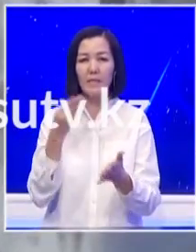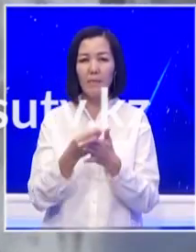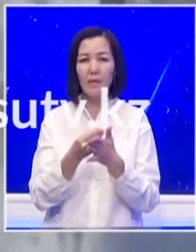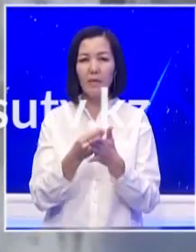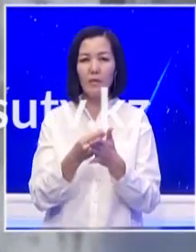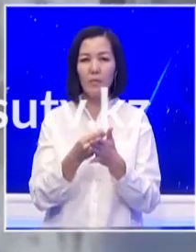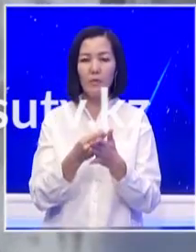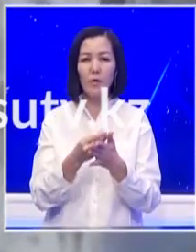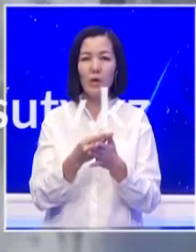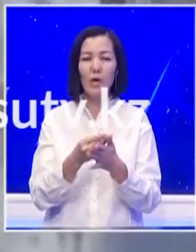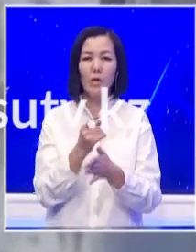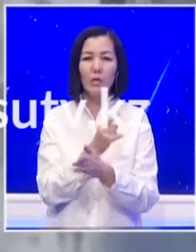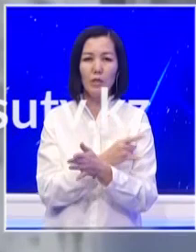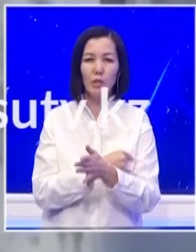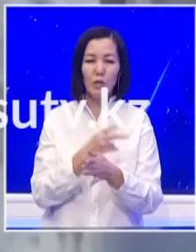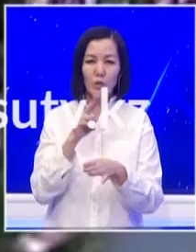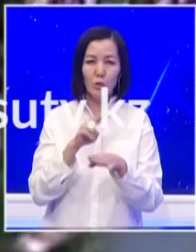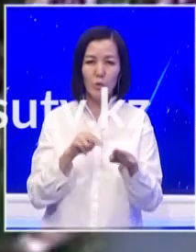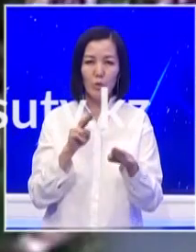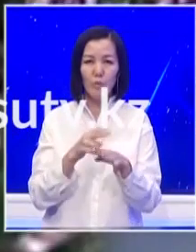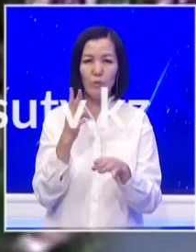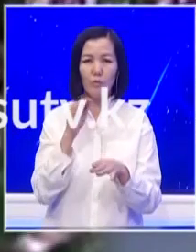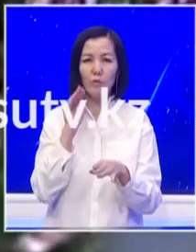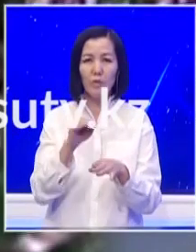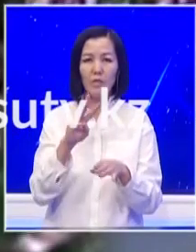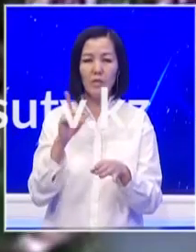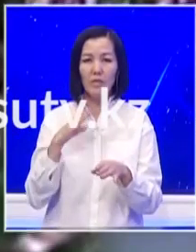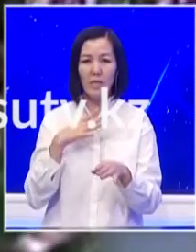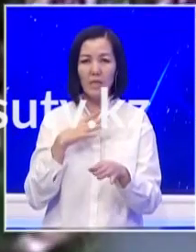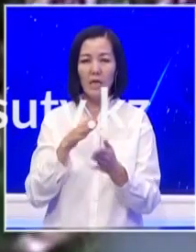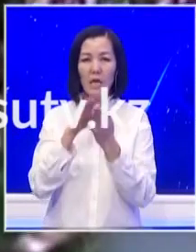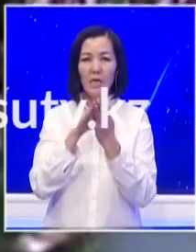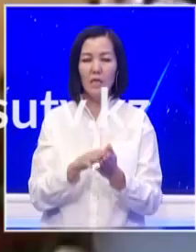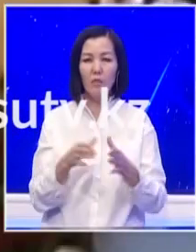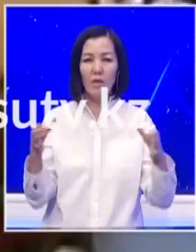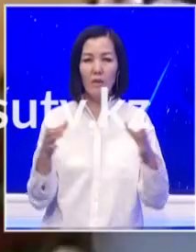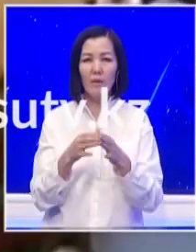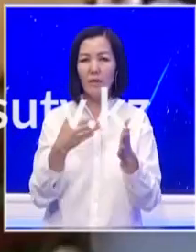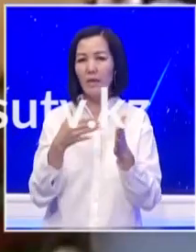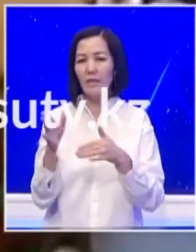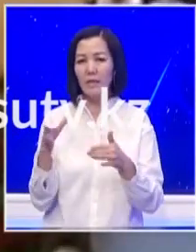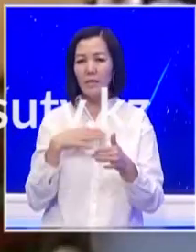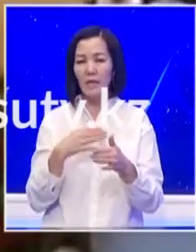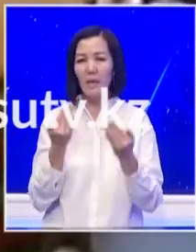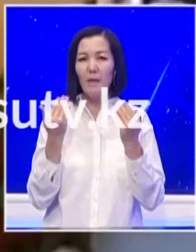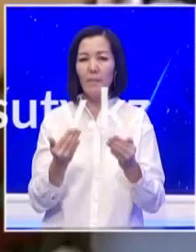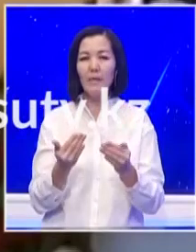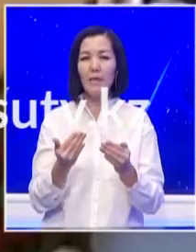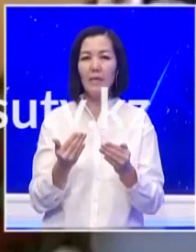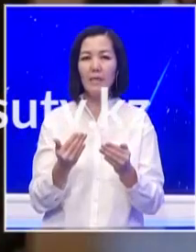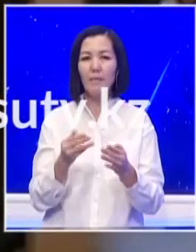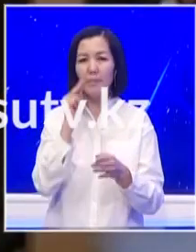оперативному дежурному более 200 тысяч тенге. Однако в самом ритуальном агентстве этот факт отрицают. По данным антикора,